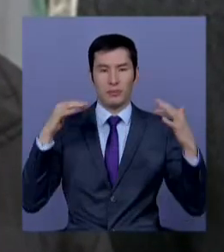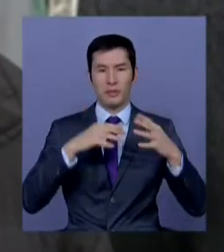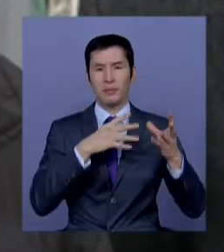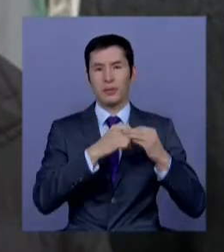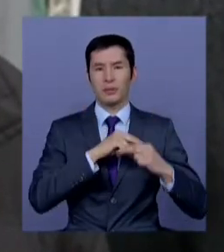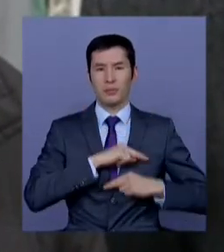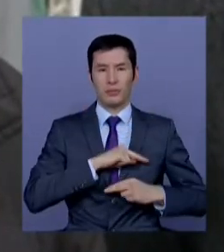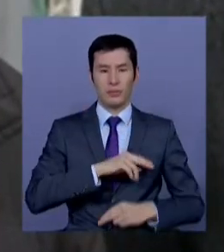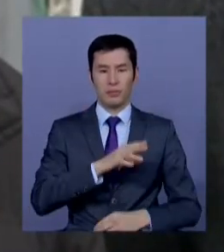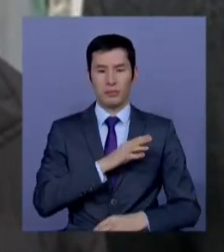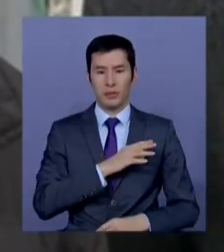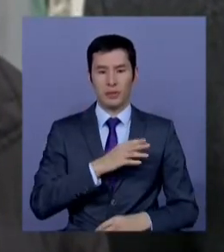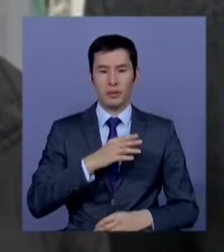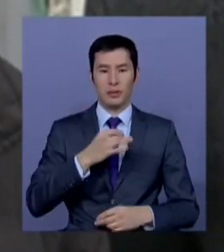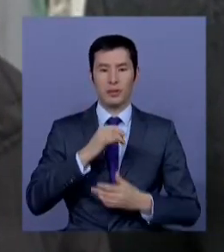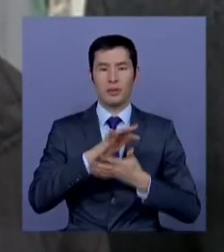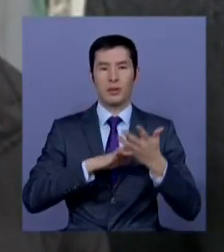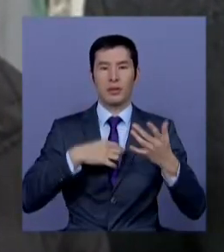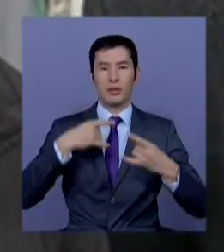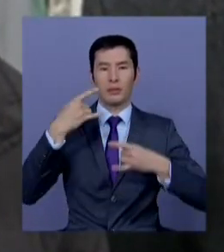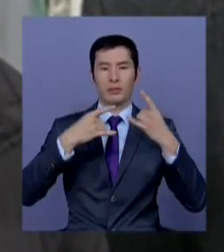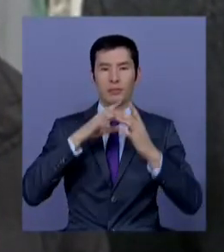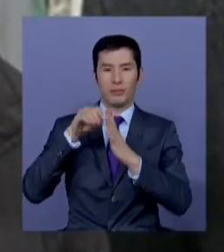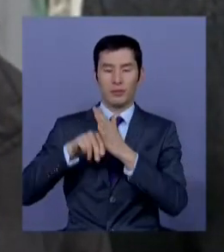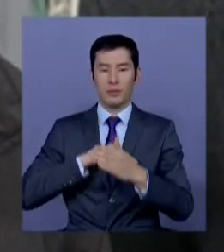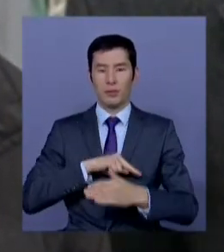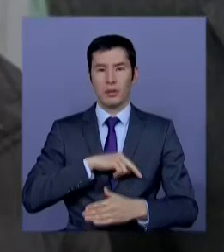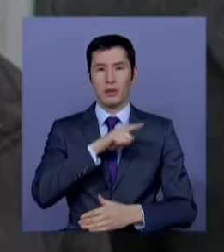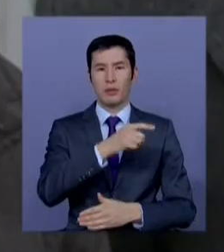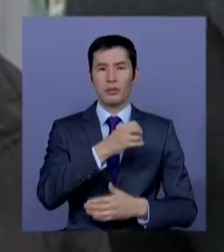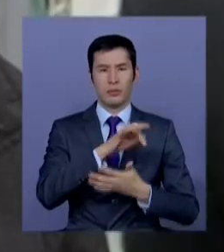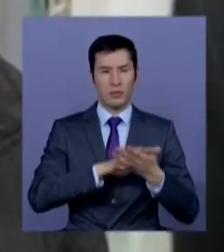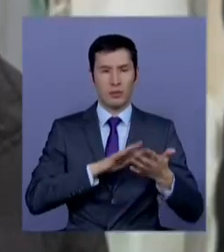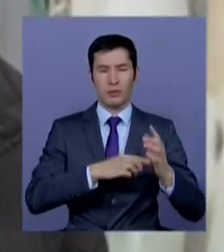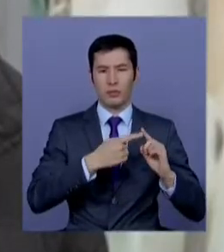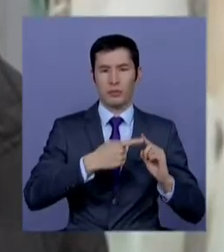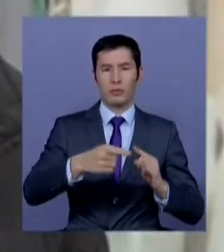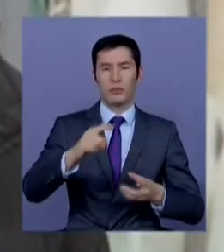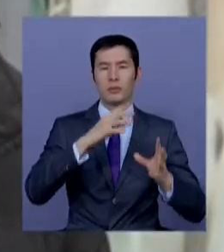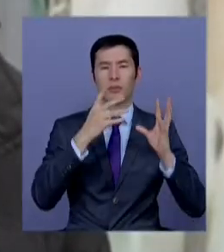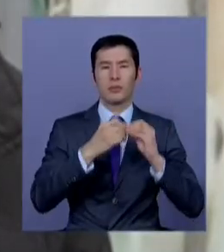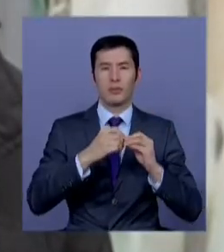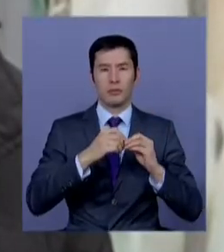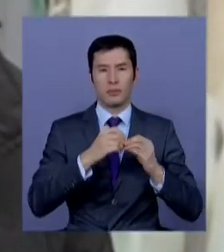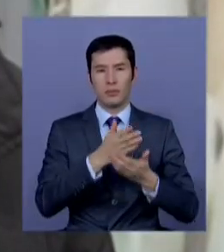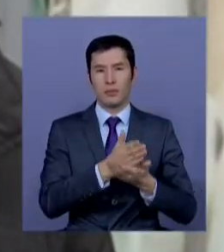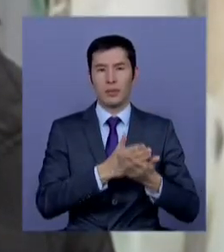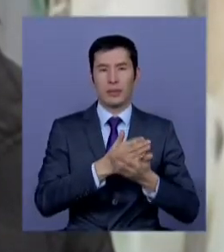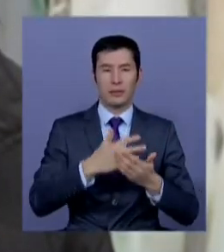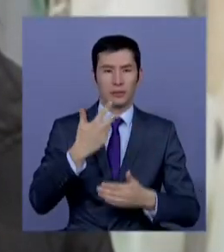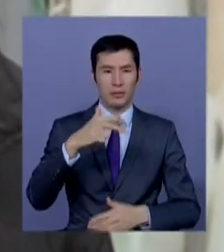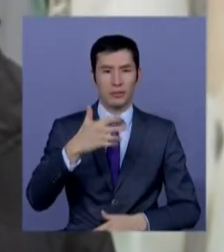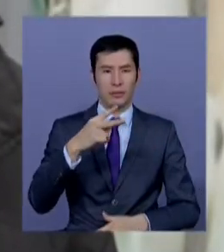істеп, одан мен теледидарға кеттім де, ал енді төкең айнытпай осы Қазақ радиосында табандатып сол